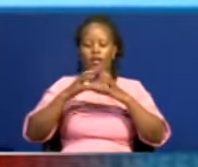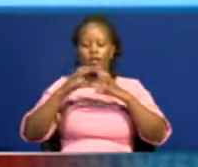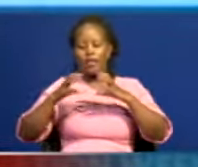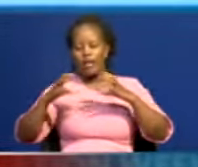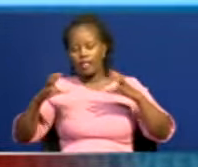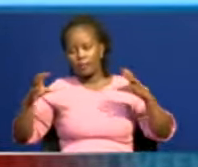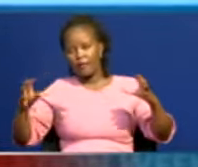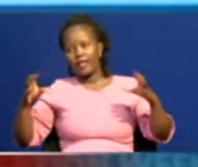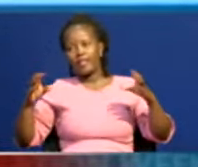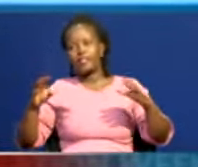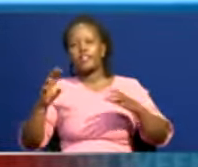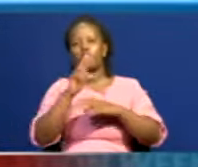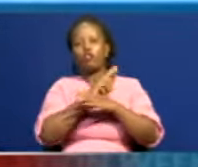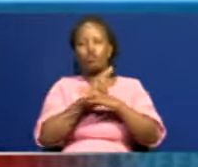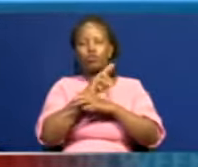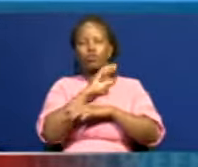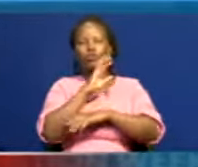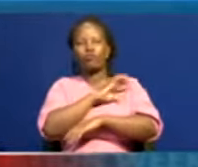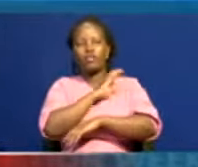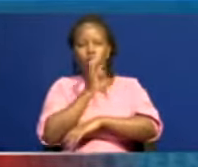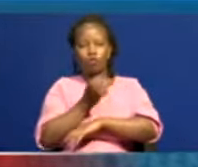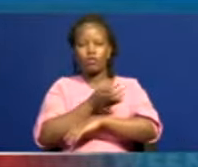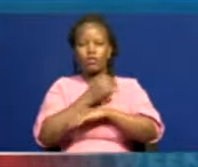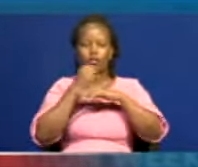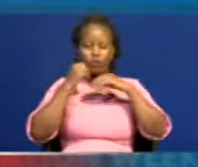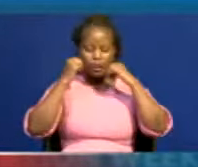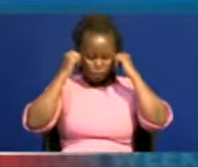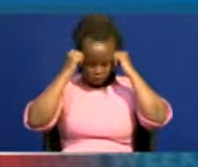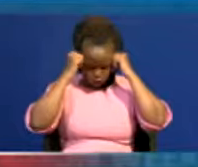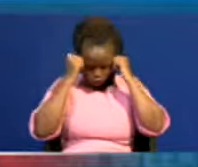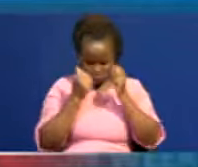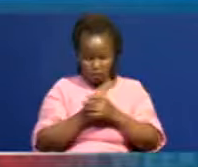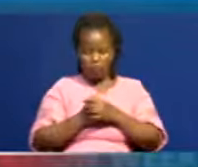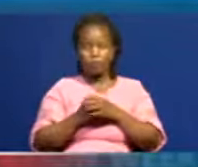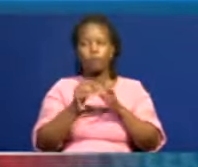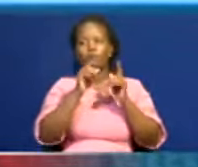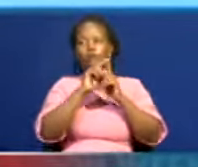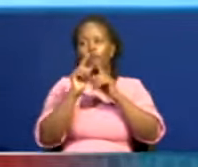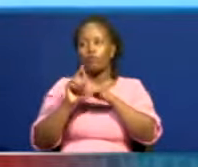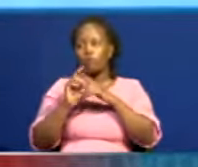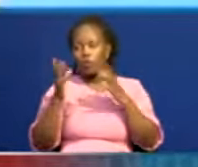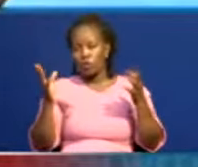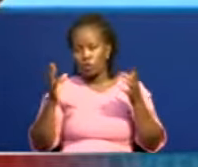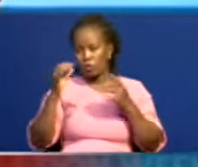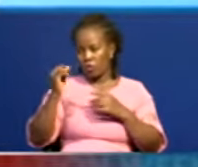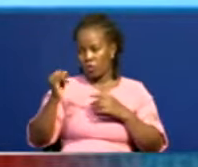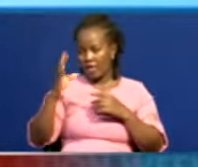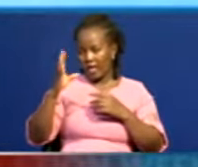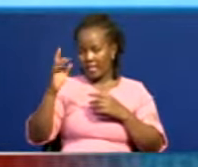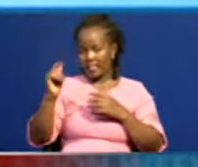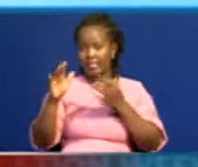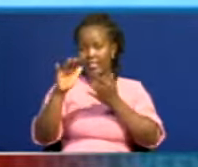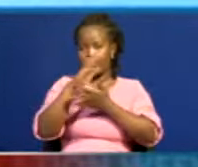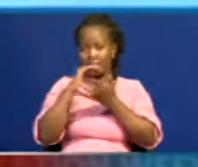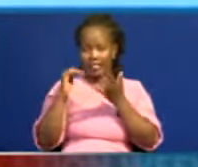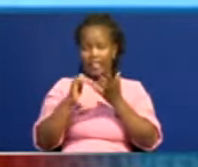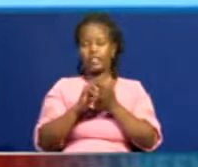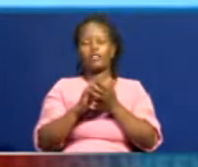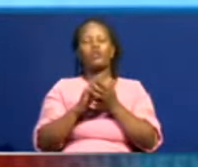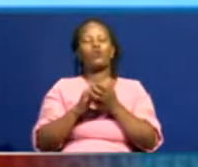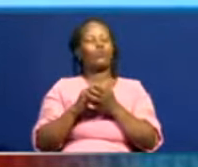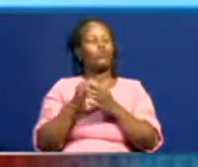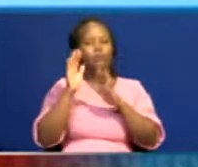technology into our education. As I said, ICT hubs will come in